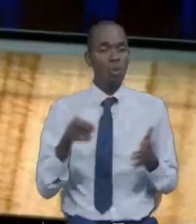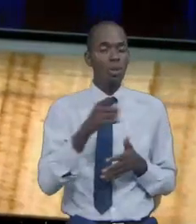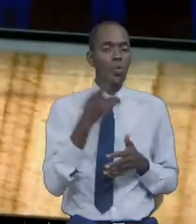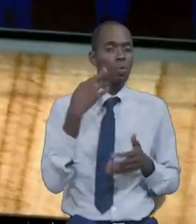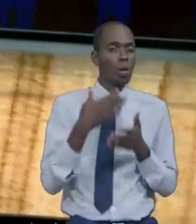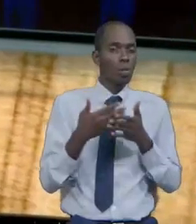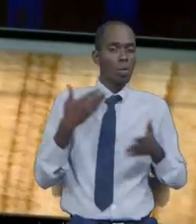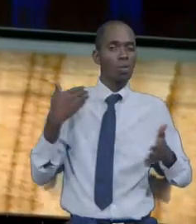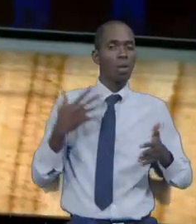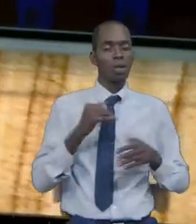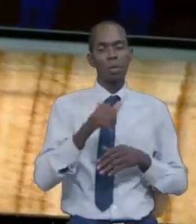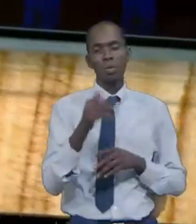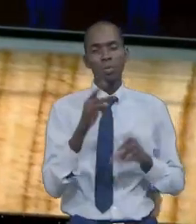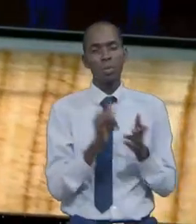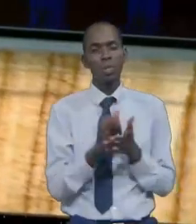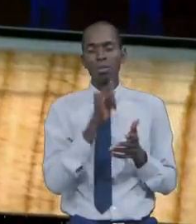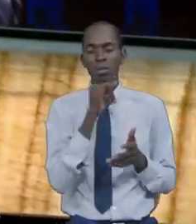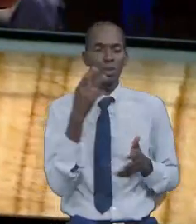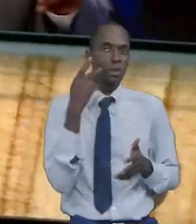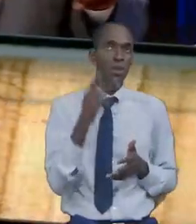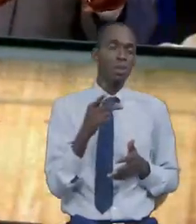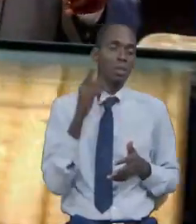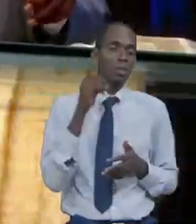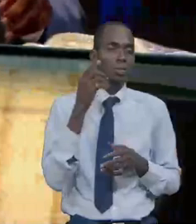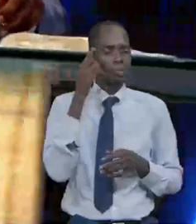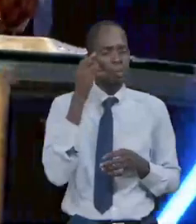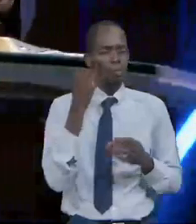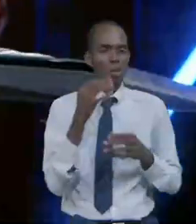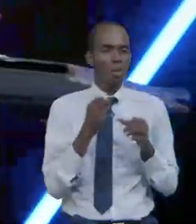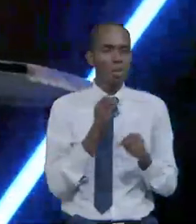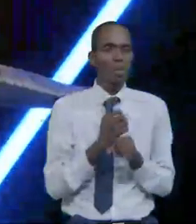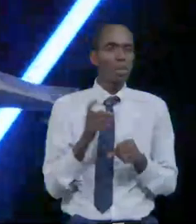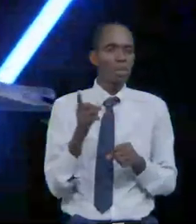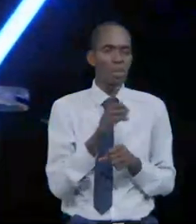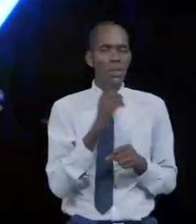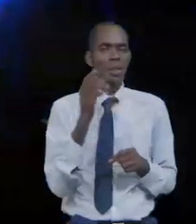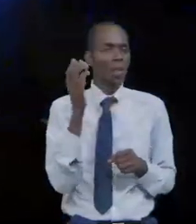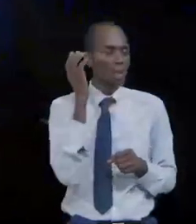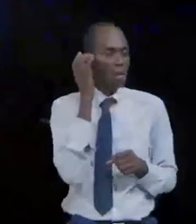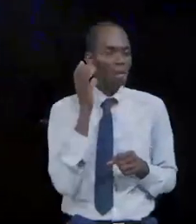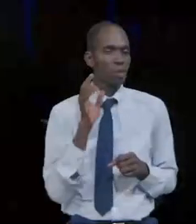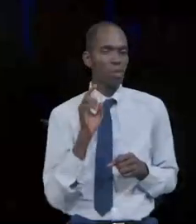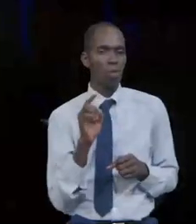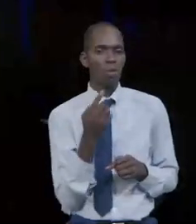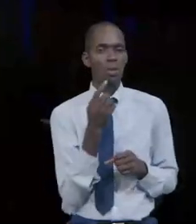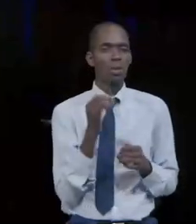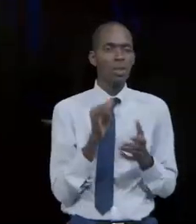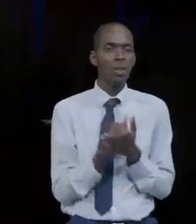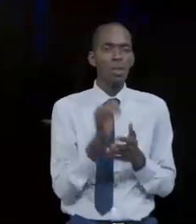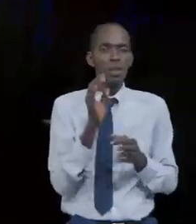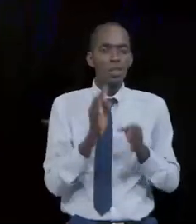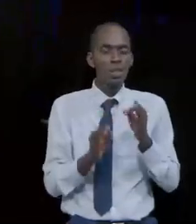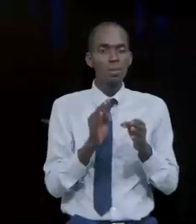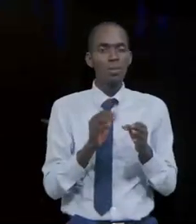qui ne l'ont pas vu des décennies, alors ils ont appris. Seulement, elles avaient